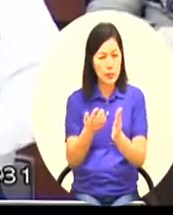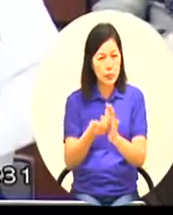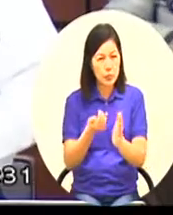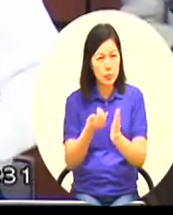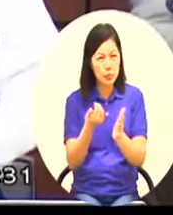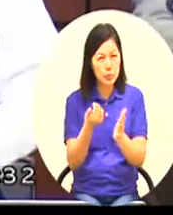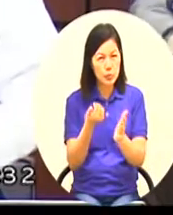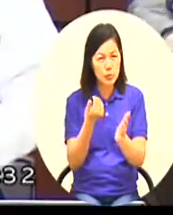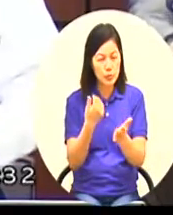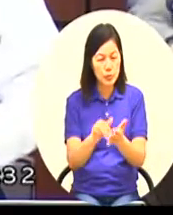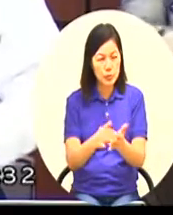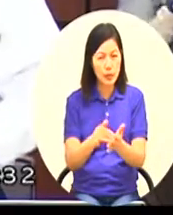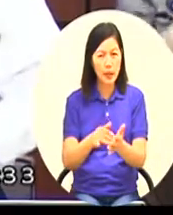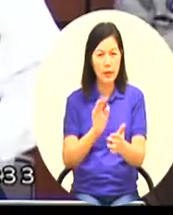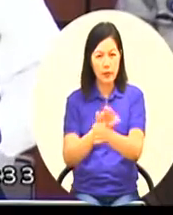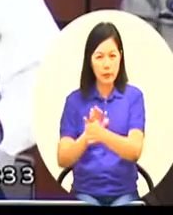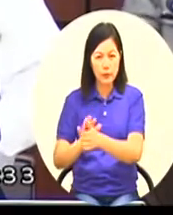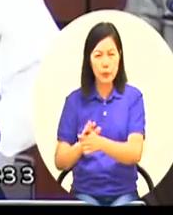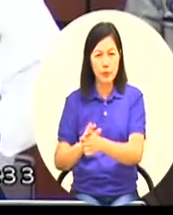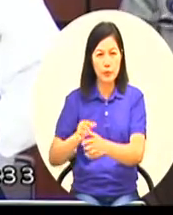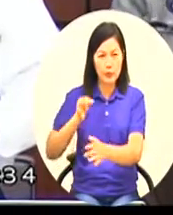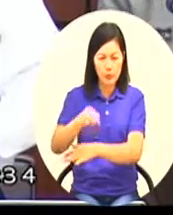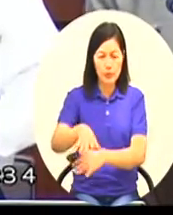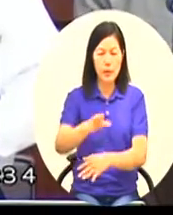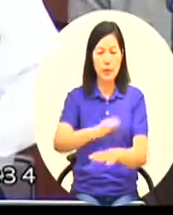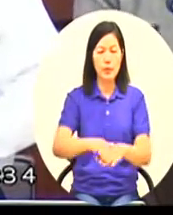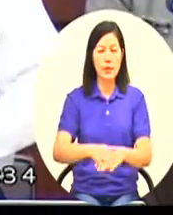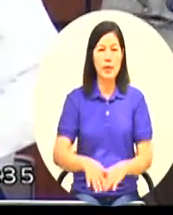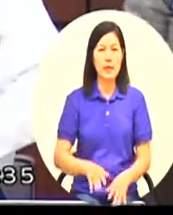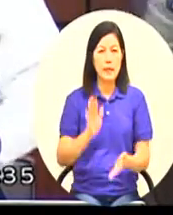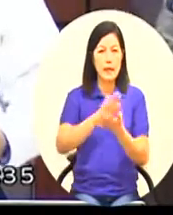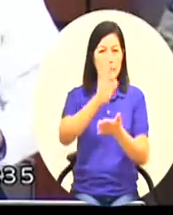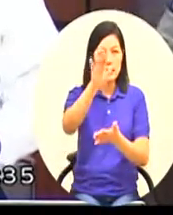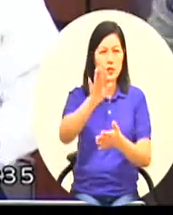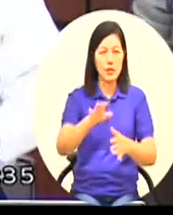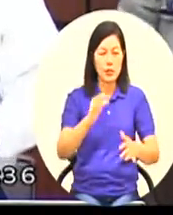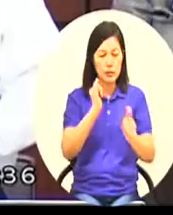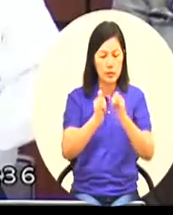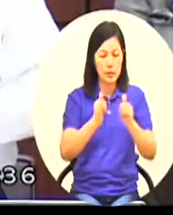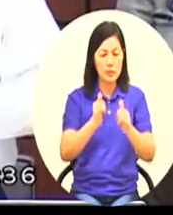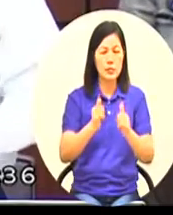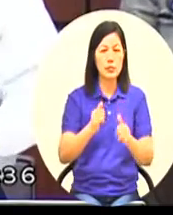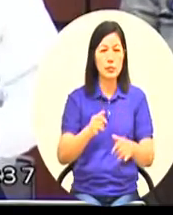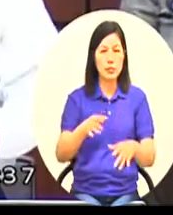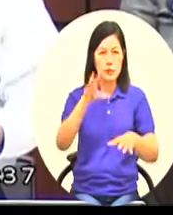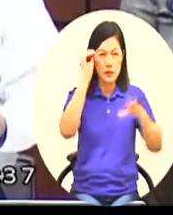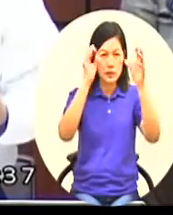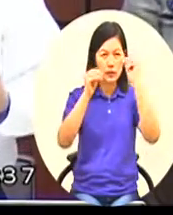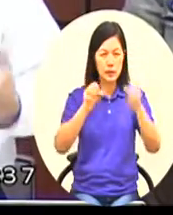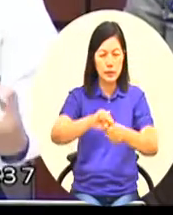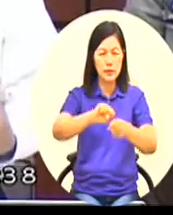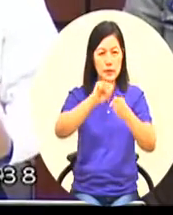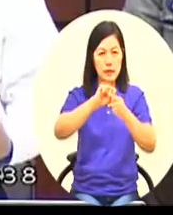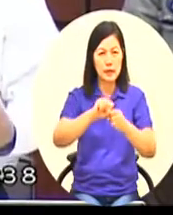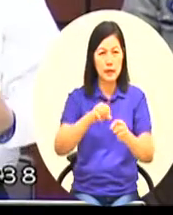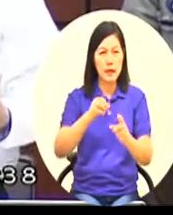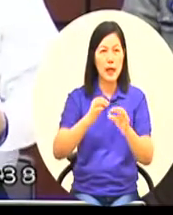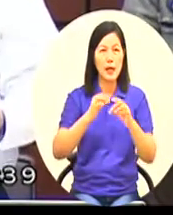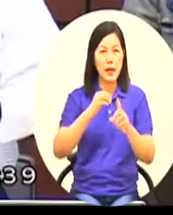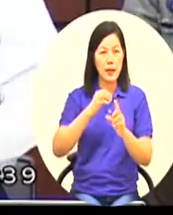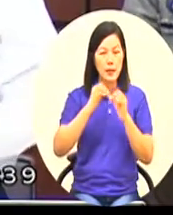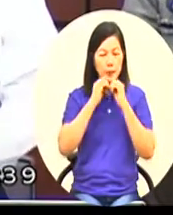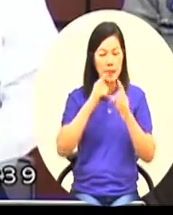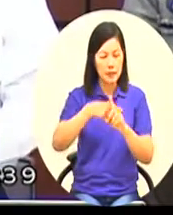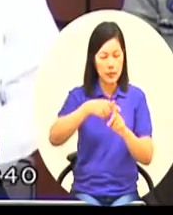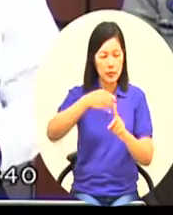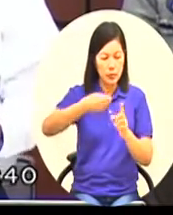在未来的这个部分，事实上，随着我们整个社区资源的增加，然后我们当高品质，然后能够申请到资源，所以我想这是